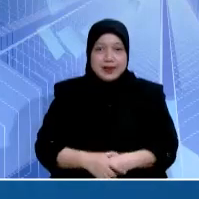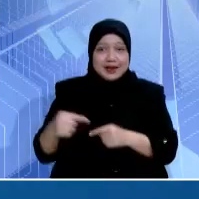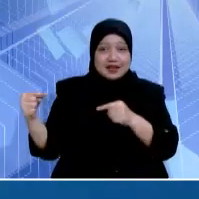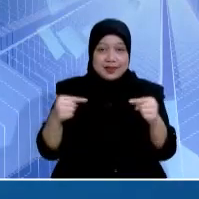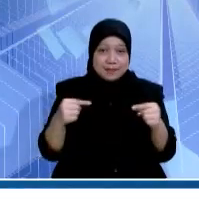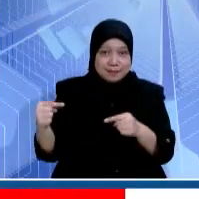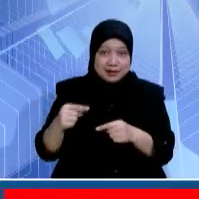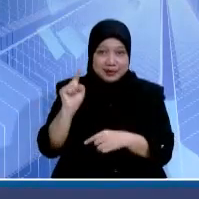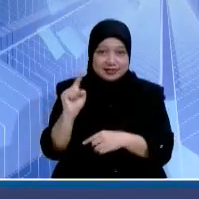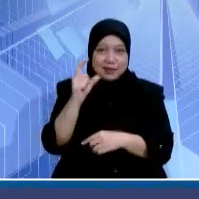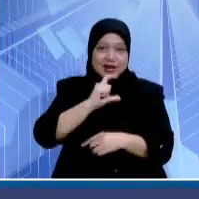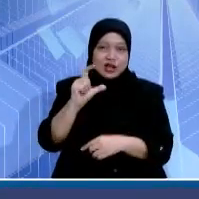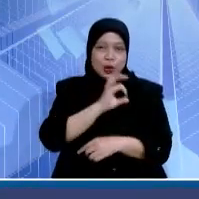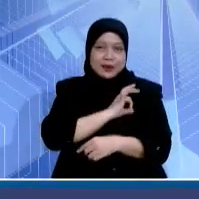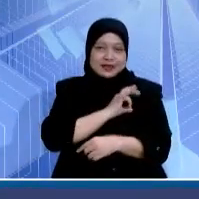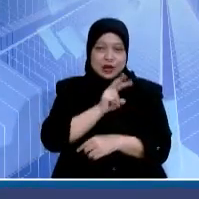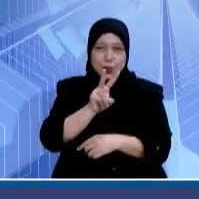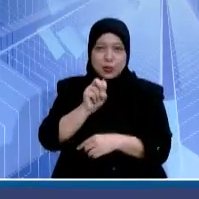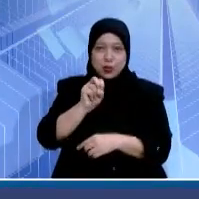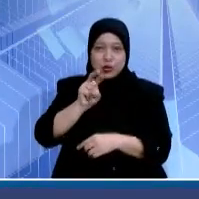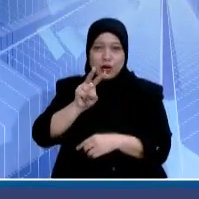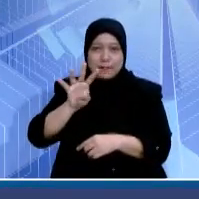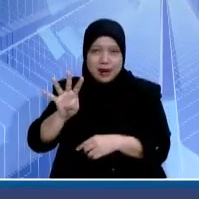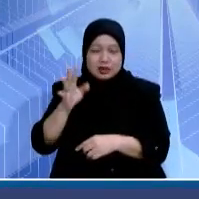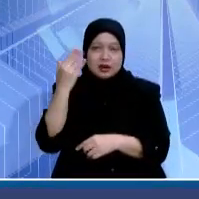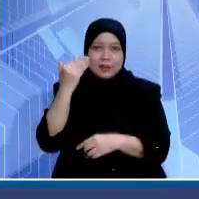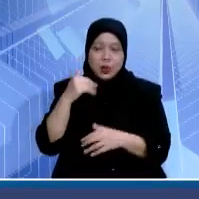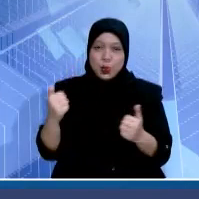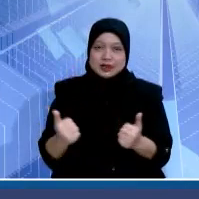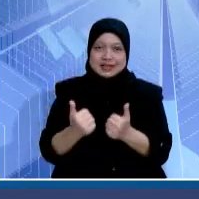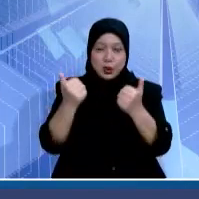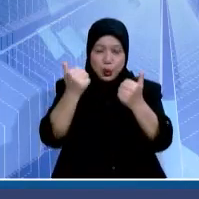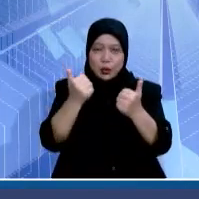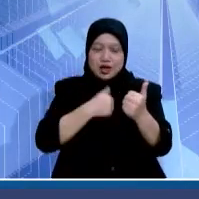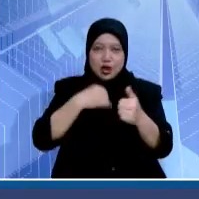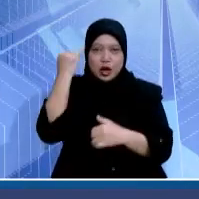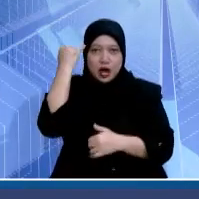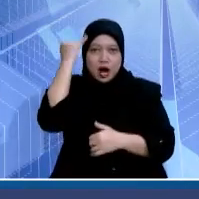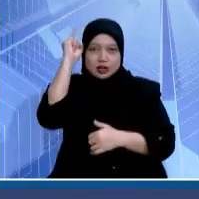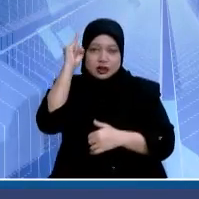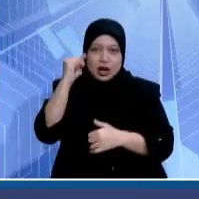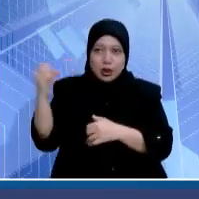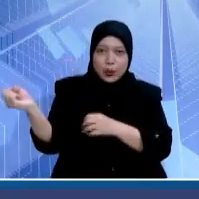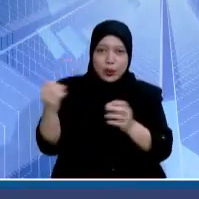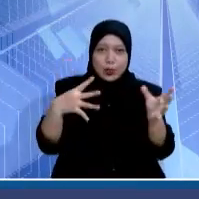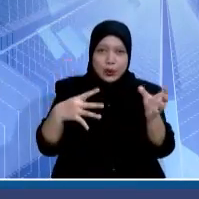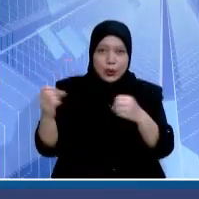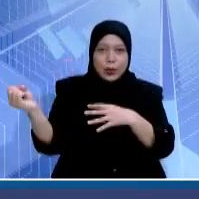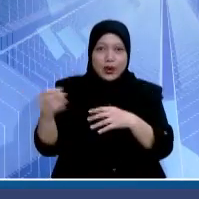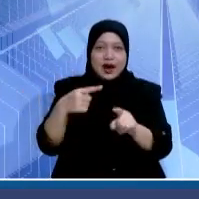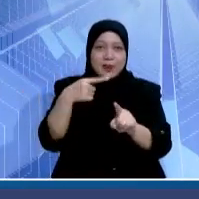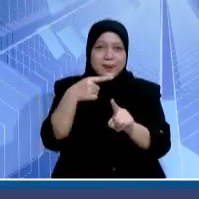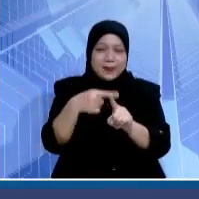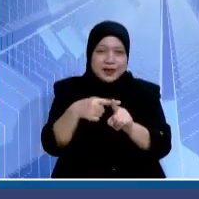Pemirsa, debat perdana calon presiden 2024 berlangsung seru dengan adu gagasan dan sanggahan serta